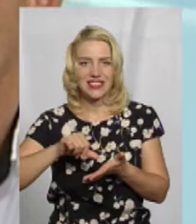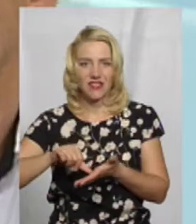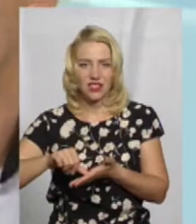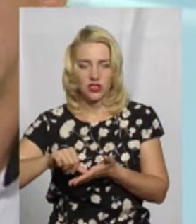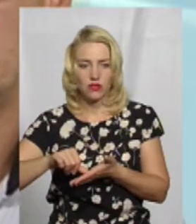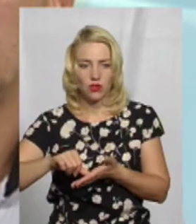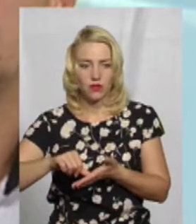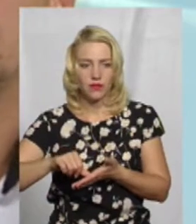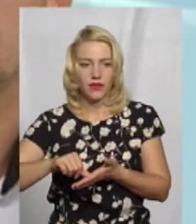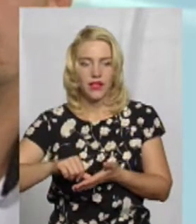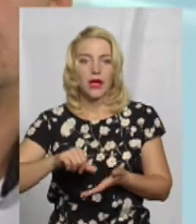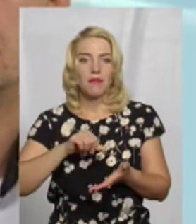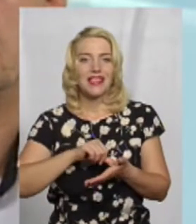представництво